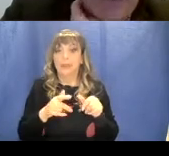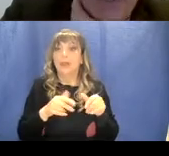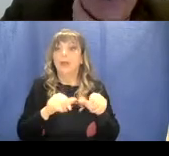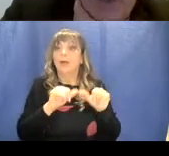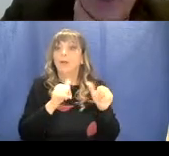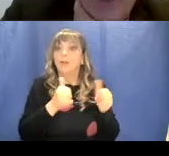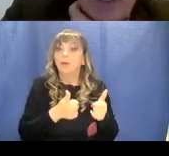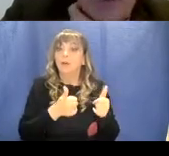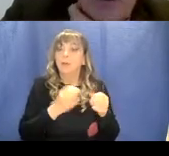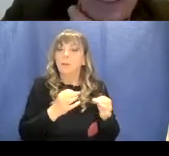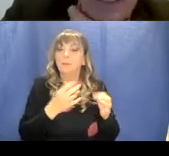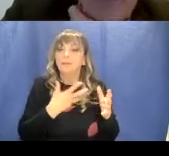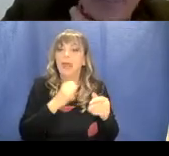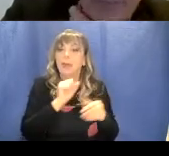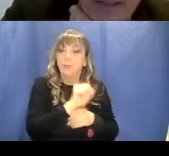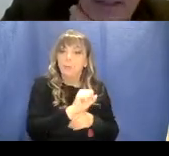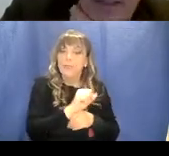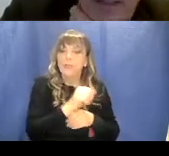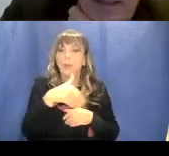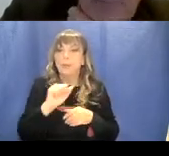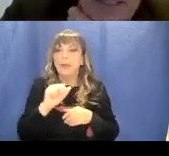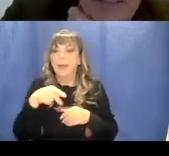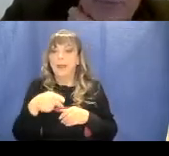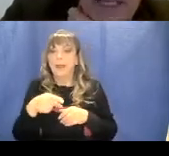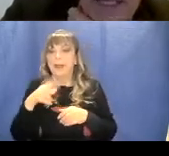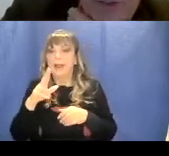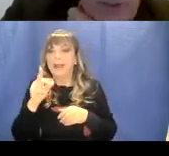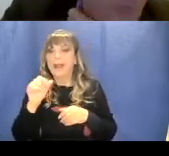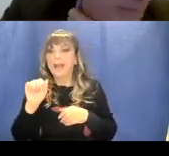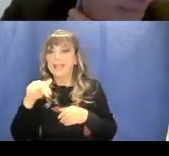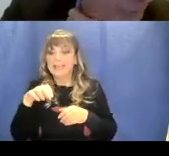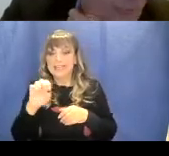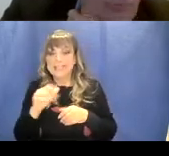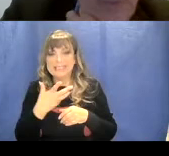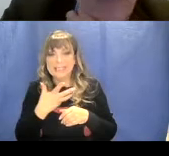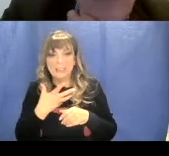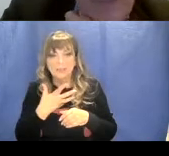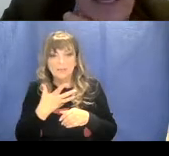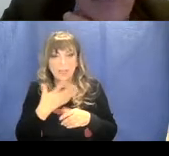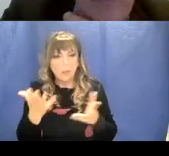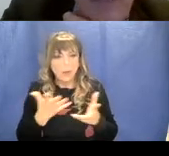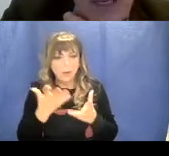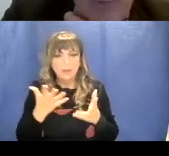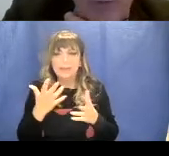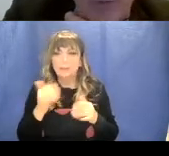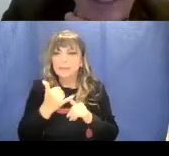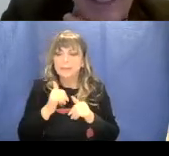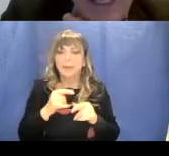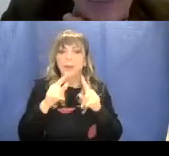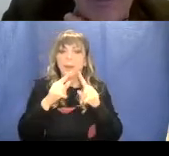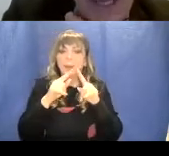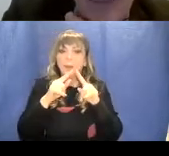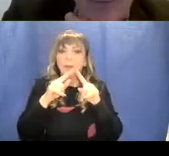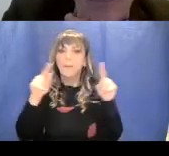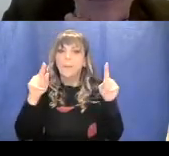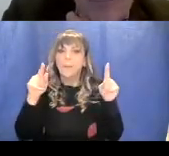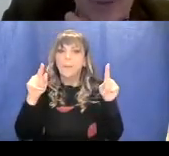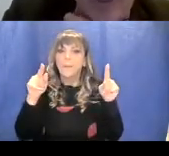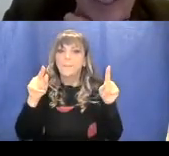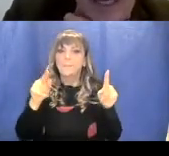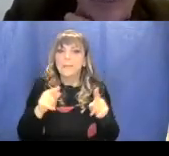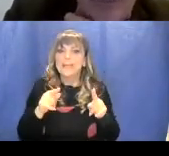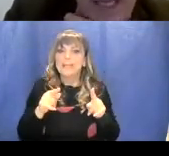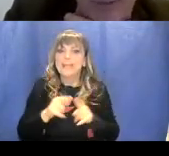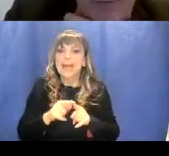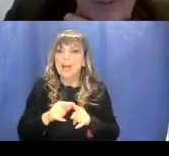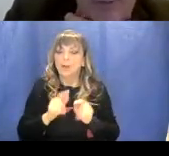vedete c'è già una cosa particolare che c'è un pò e tavano qui e prima quando tassellato il piano ho